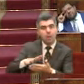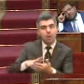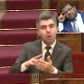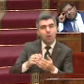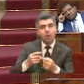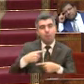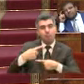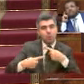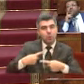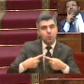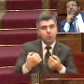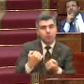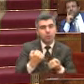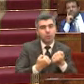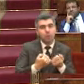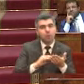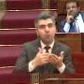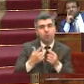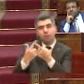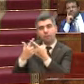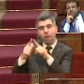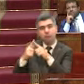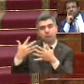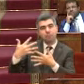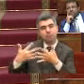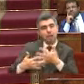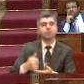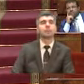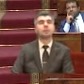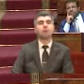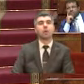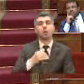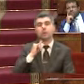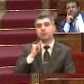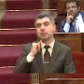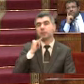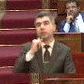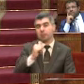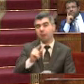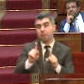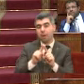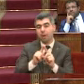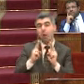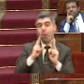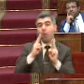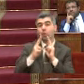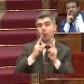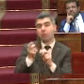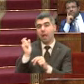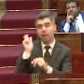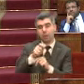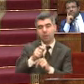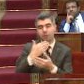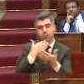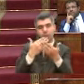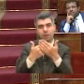للعربات بمختلف أنواعها، زيادة على ذلك إلى الرشق المستعمل للطرق السيار بالحجارة. شكرا.